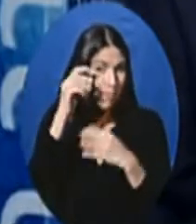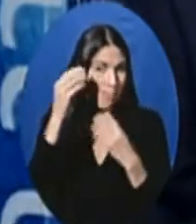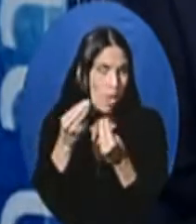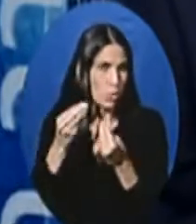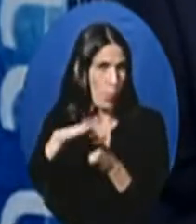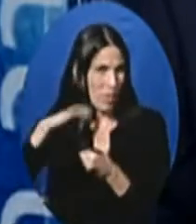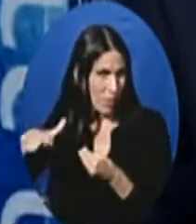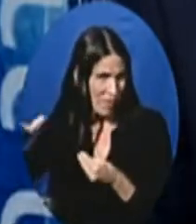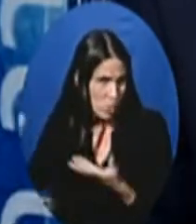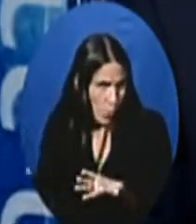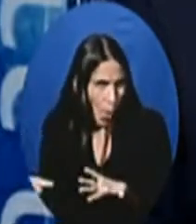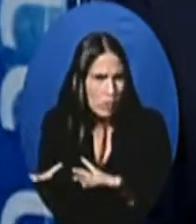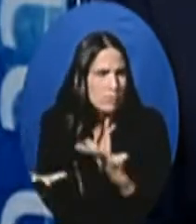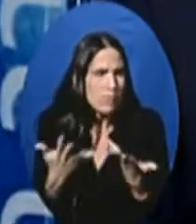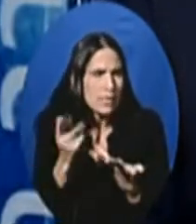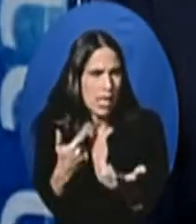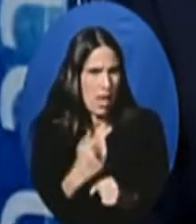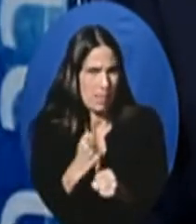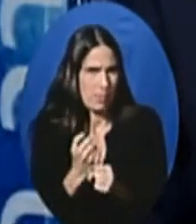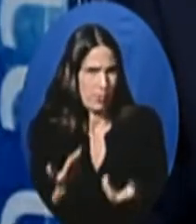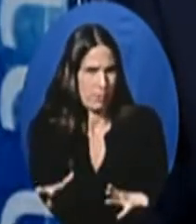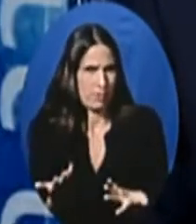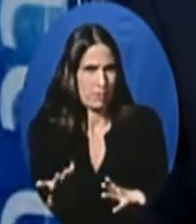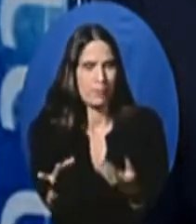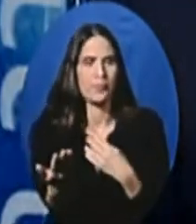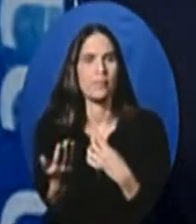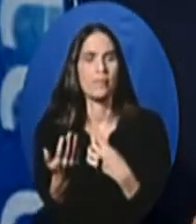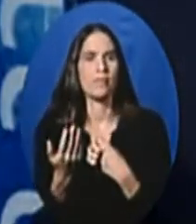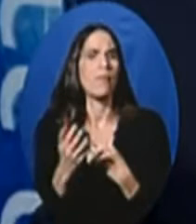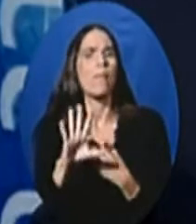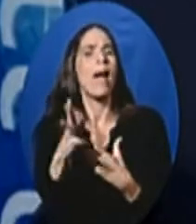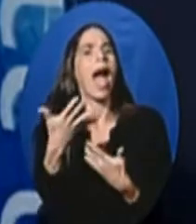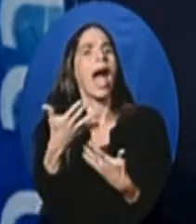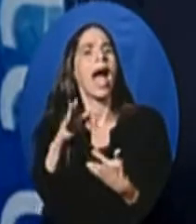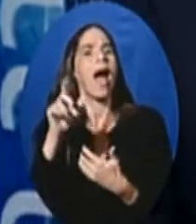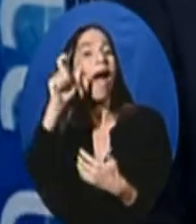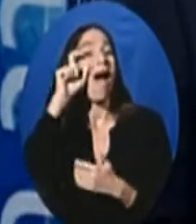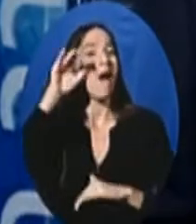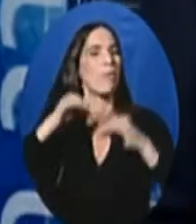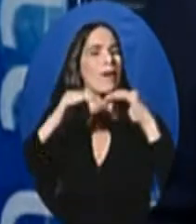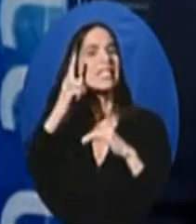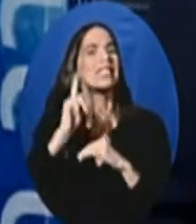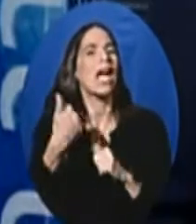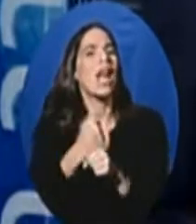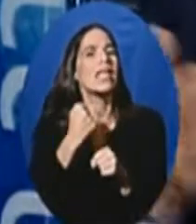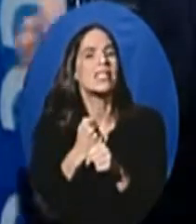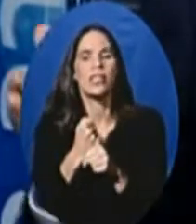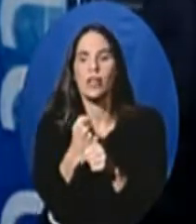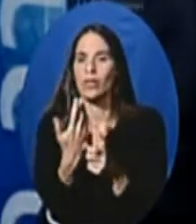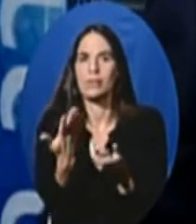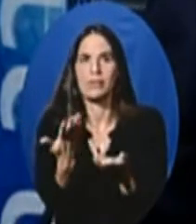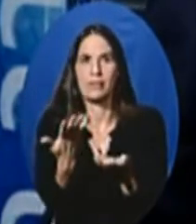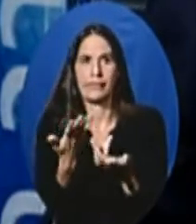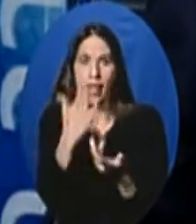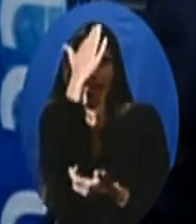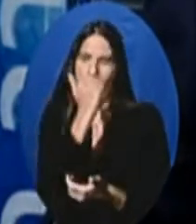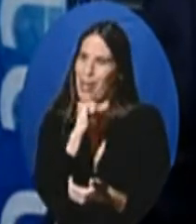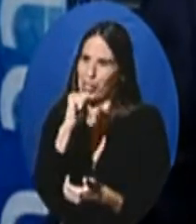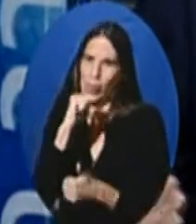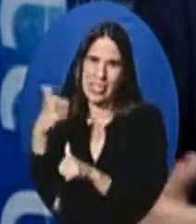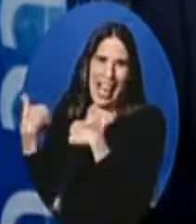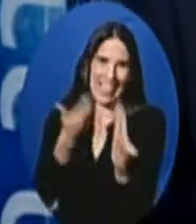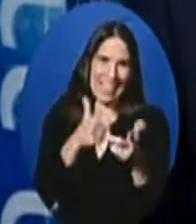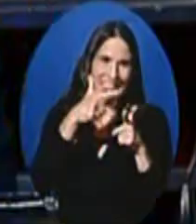מה בכל זאת צריך לעשות אבו מאזן על מנת שחמאס יאפשר לו לזה, כי חמאס לא רוצה לתת לו את